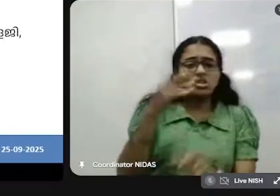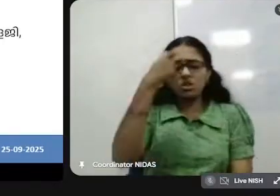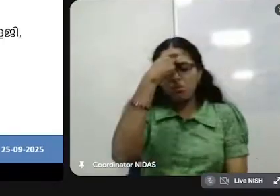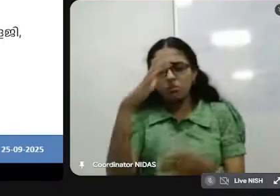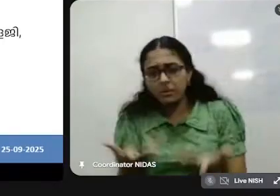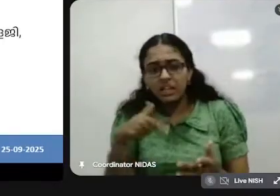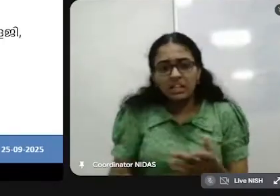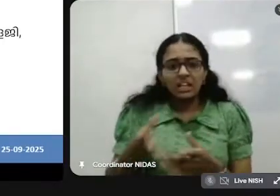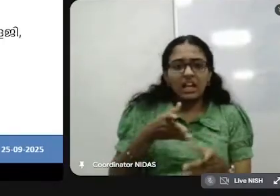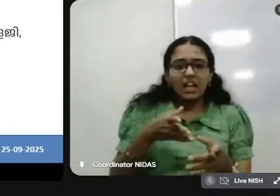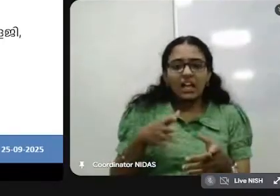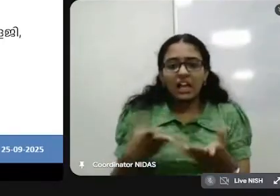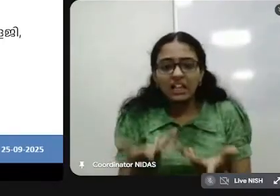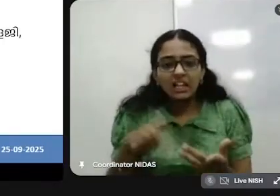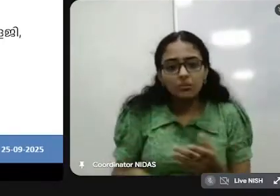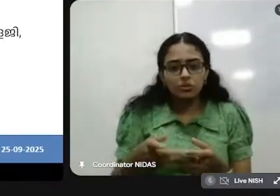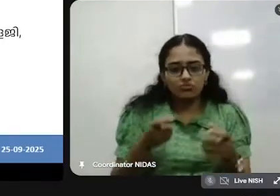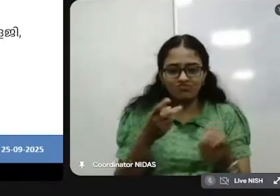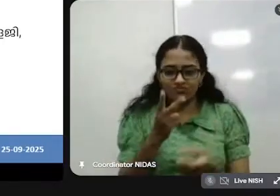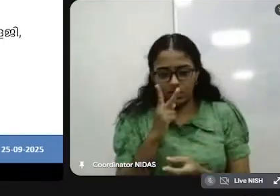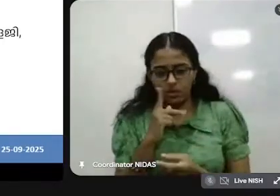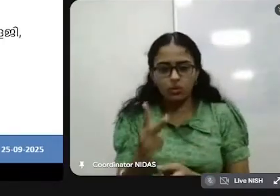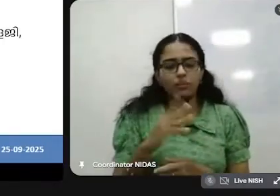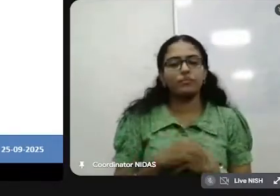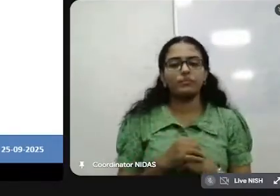ചെയ്യാൻ പറ്റുന്നതാണ് നമ്മൾ ഇന്ന് നോക്കാനായിട്ട് പോകുന്നത്.